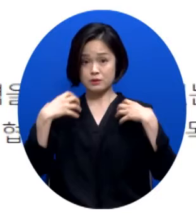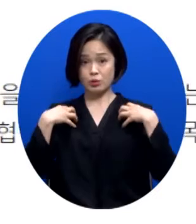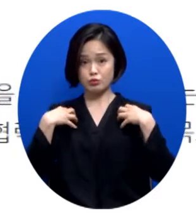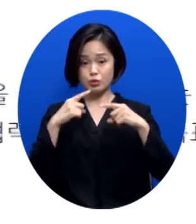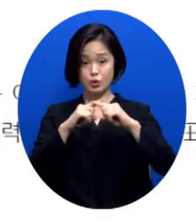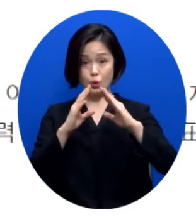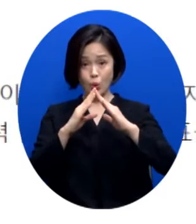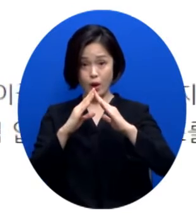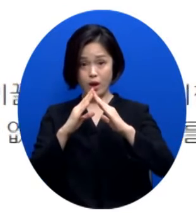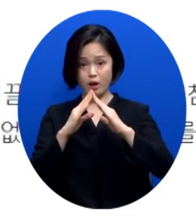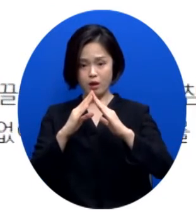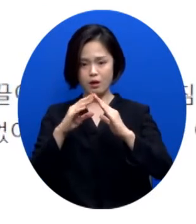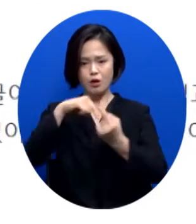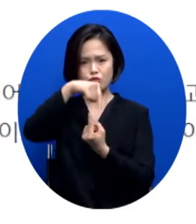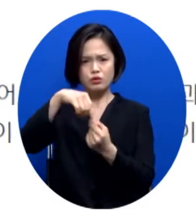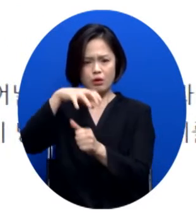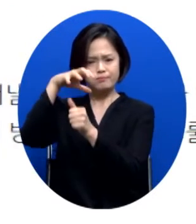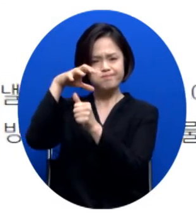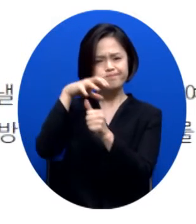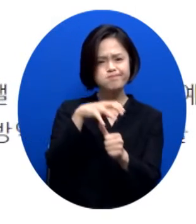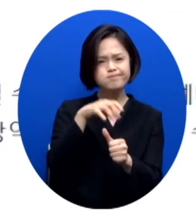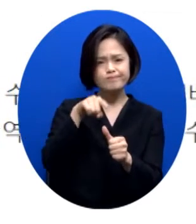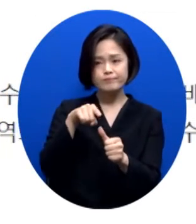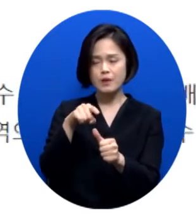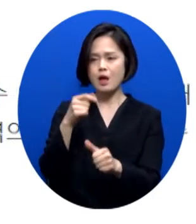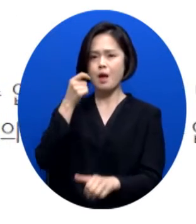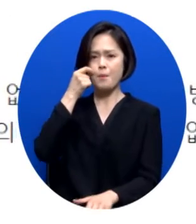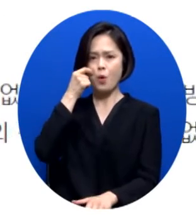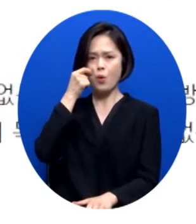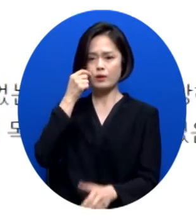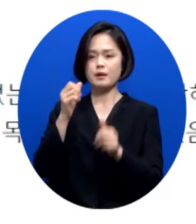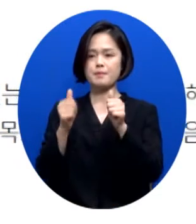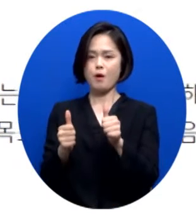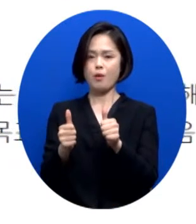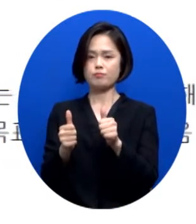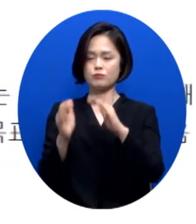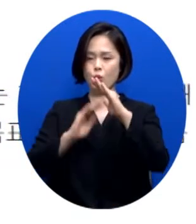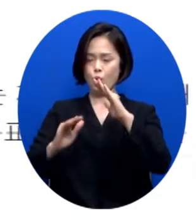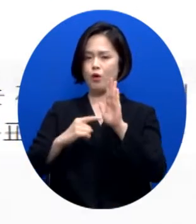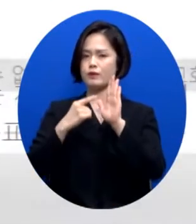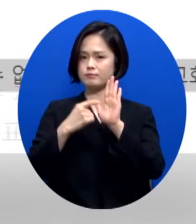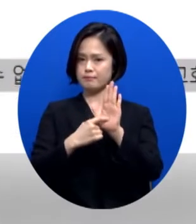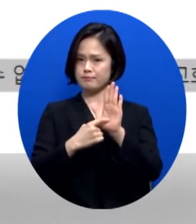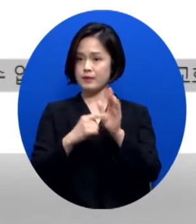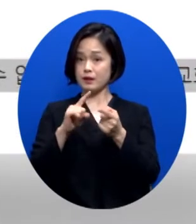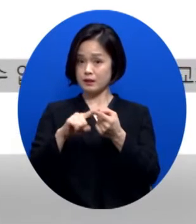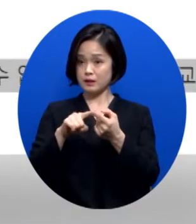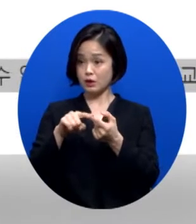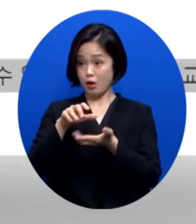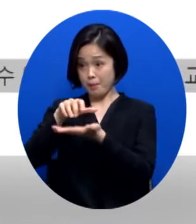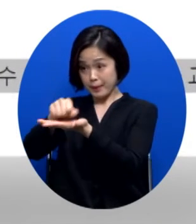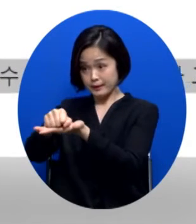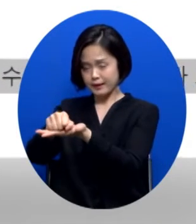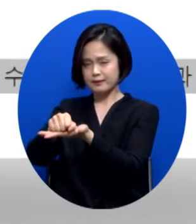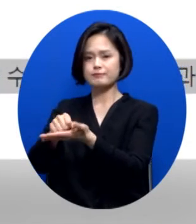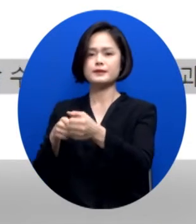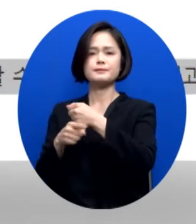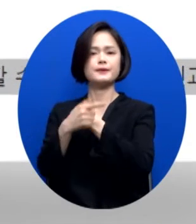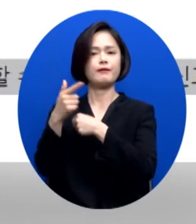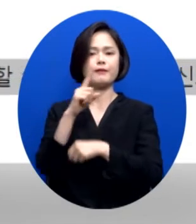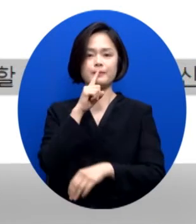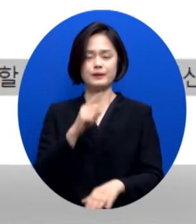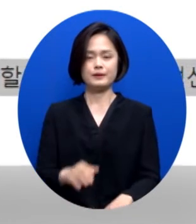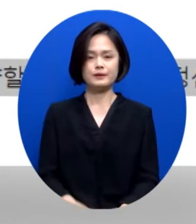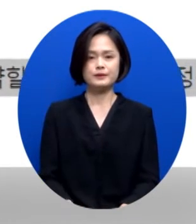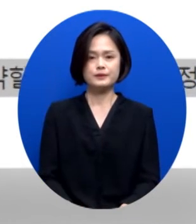기본권과 총평 성을 제약할 수 없다는 법 정신과 교회의 입장을 받아들인 것이라며 의미있는 판단 이라고 전했습니다